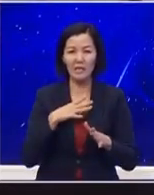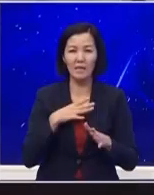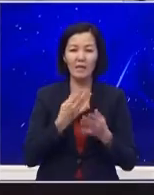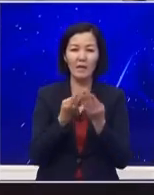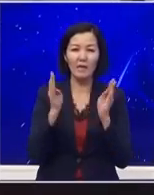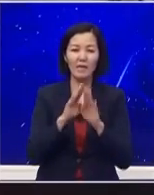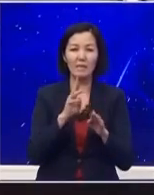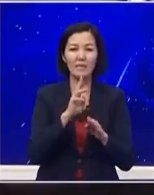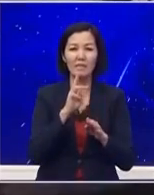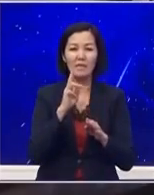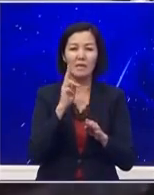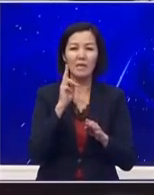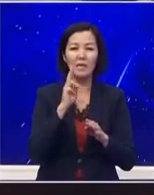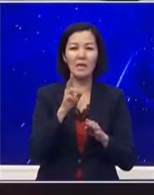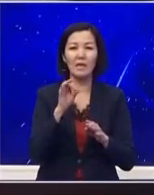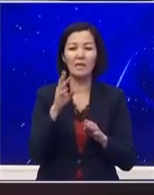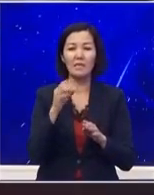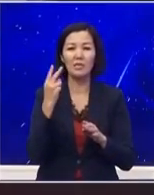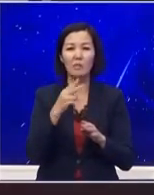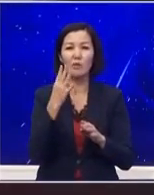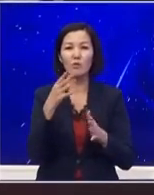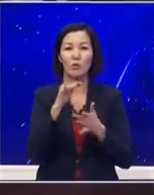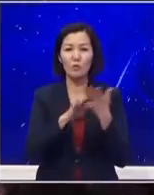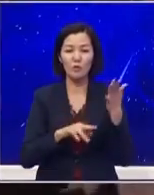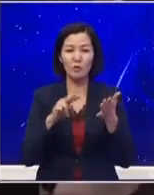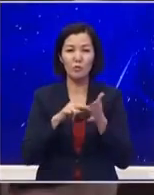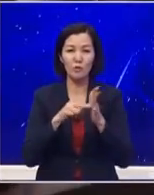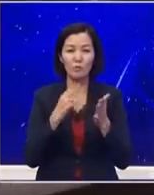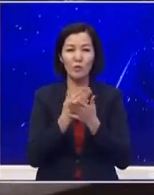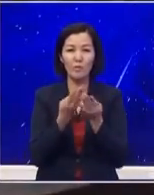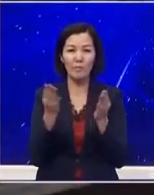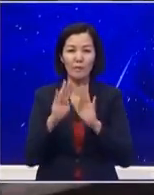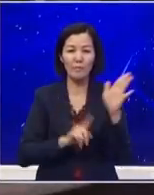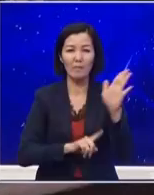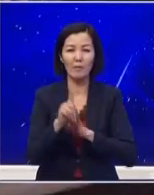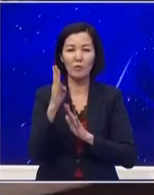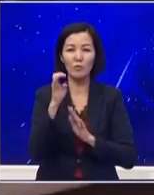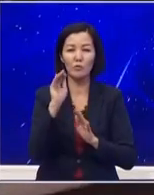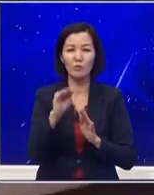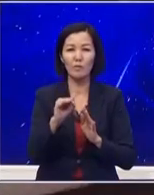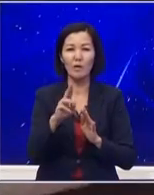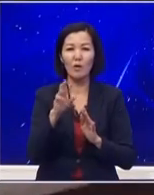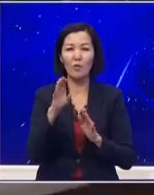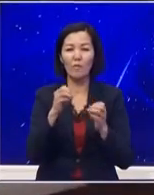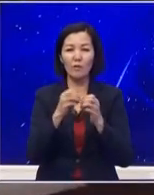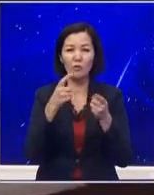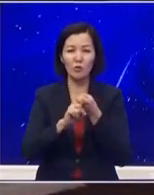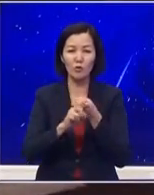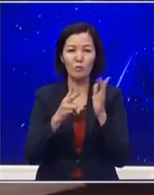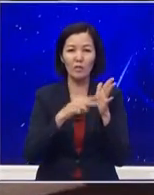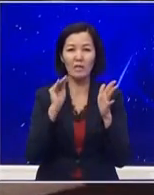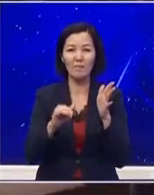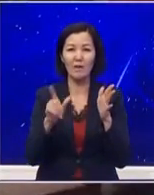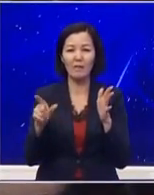карантинді қаңтардың 24-ке дейін ұзартуды ойлап отыр. Айта кетейік, пандемия басталғалы елде 400000-ға жуық адам COVID-19-ды жұқтырып, 7000-ы